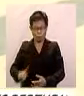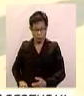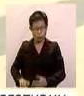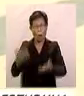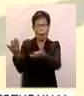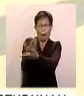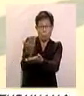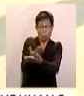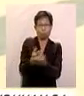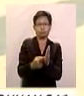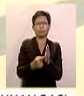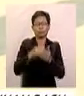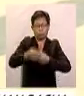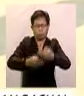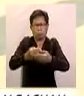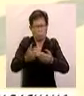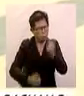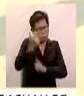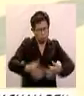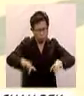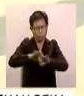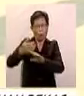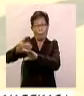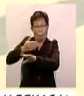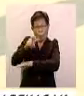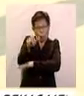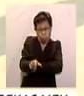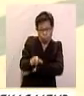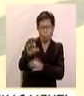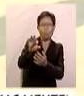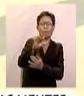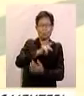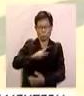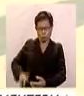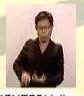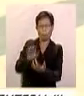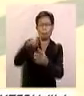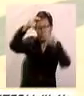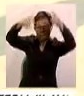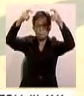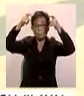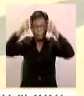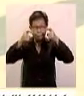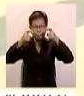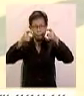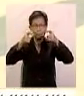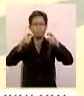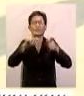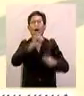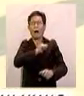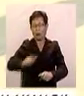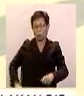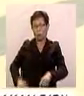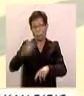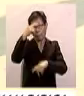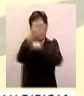yang baru merupakan suatu proses terpenting sebelum seseorang Seri Paduka Baginda Tuanku ditabalkan sebagai Yang di-Pertuan Agong